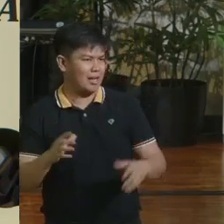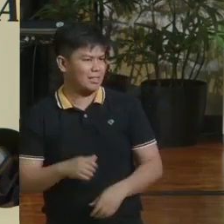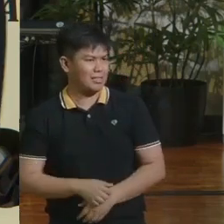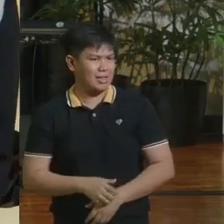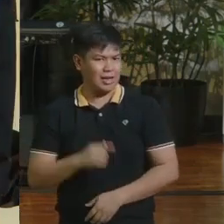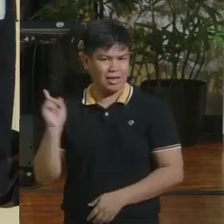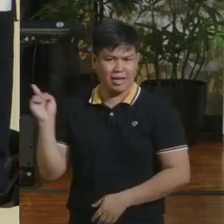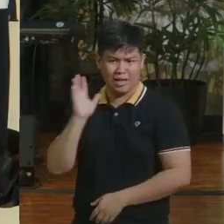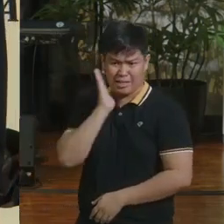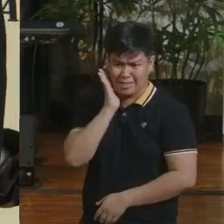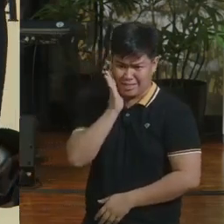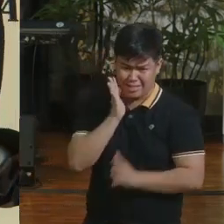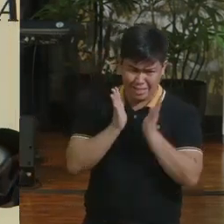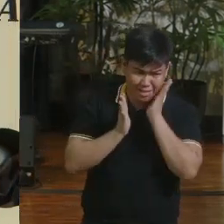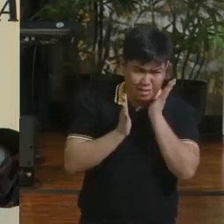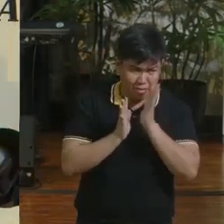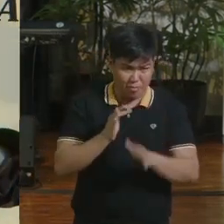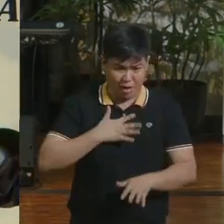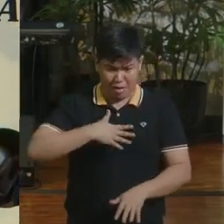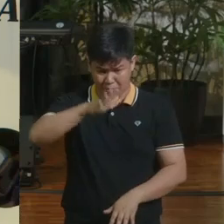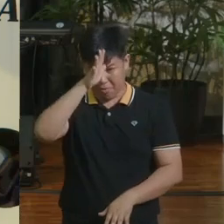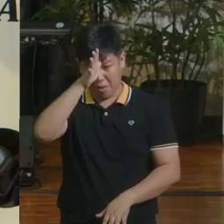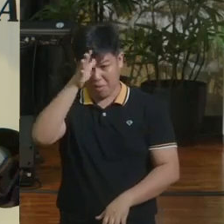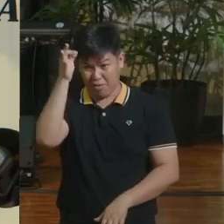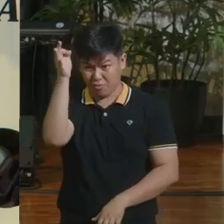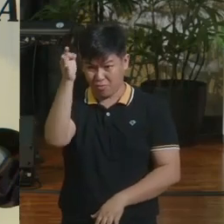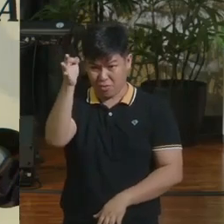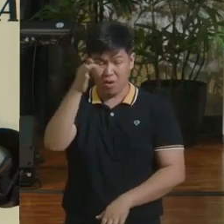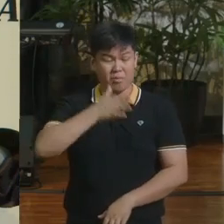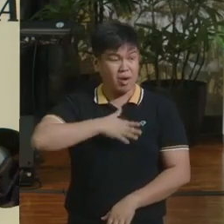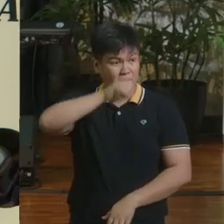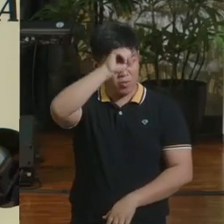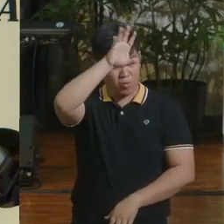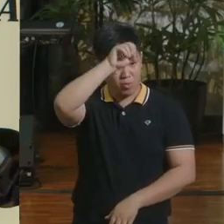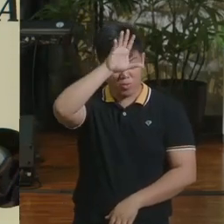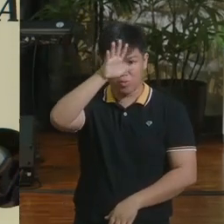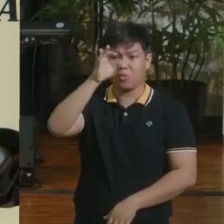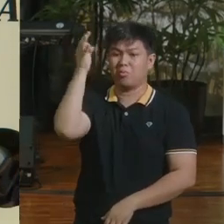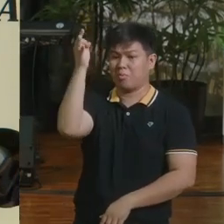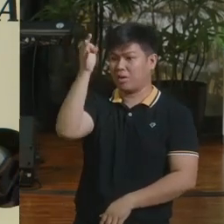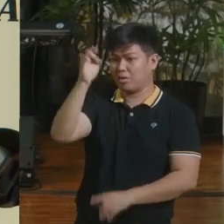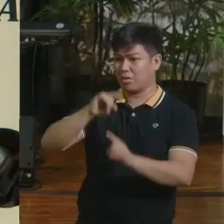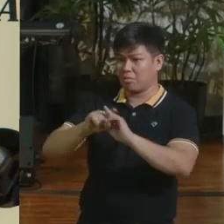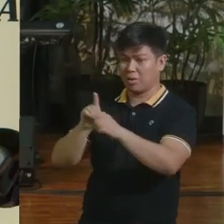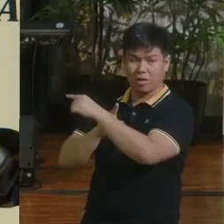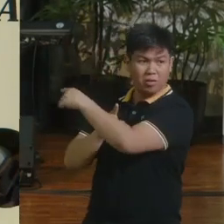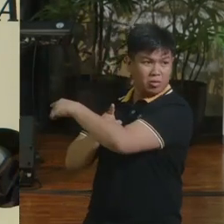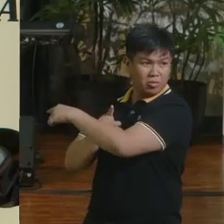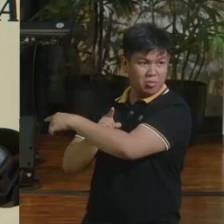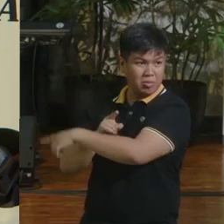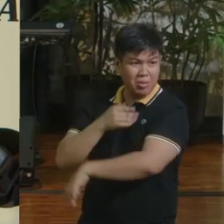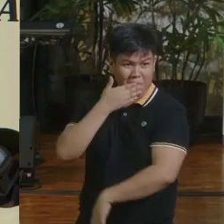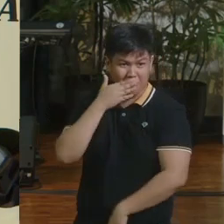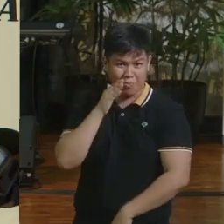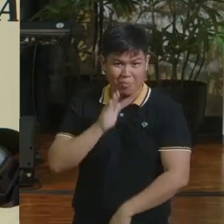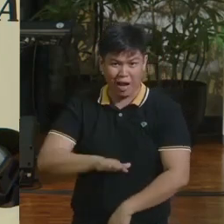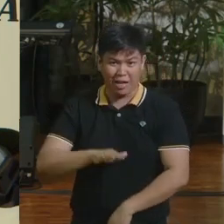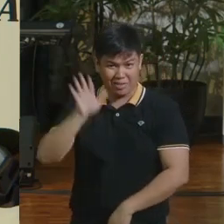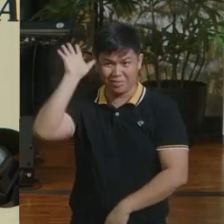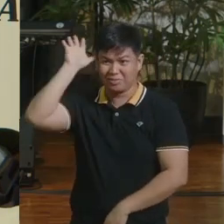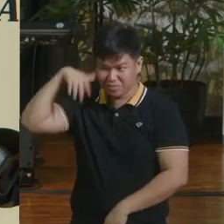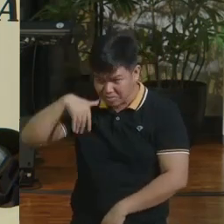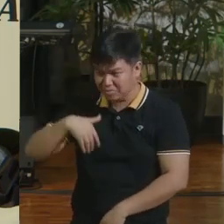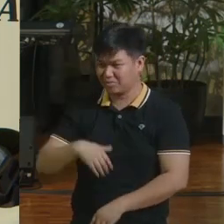Kahiya-hiya po ako sa aking ama, kahiya-hiya po ako sa aking lolo, sa aking buong pamilya. Sapagkat alam ng marami na ako'y anak